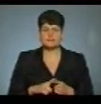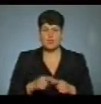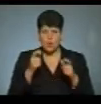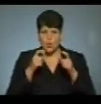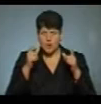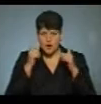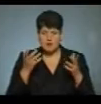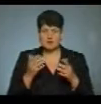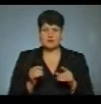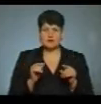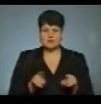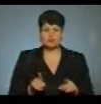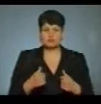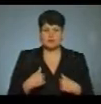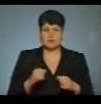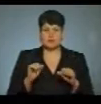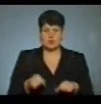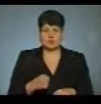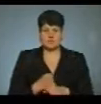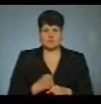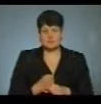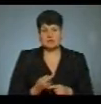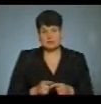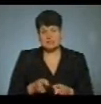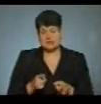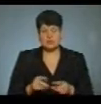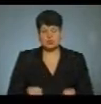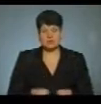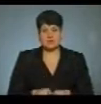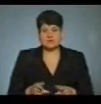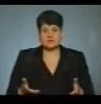окуляр для того, щоб ми могли працювати це. Це дійсно так. І